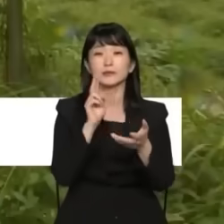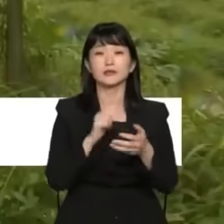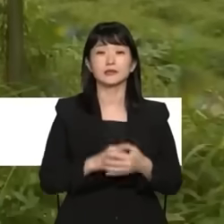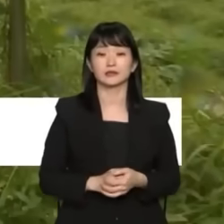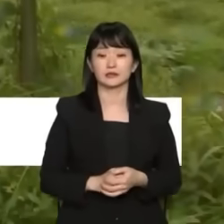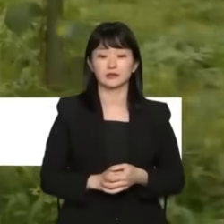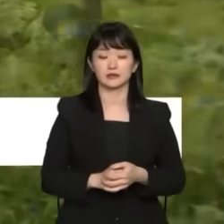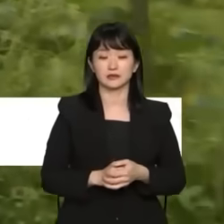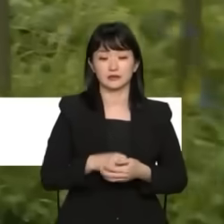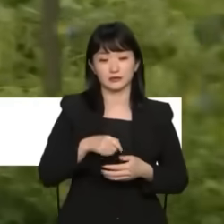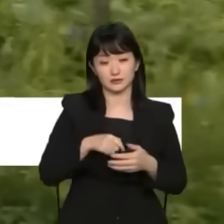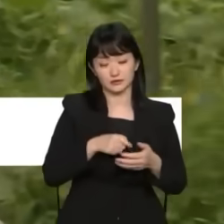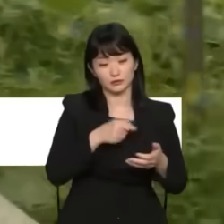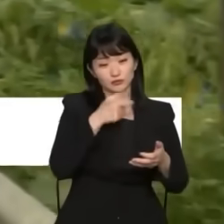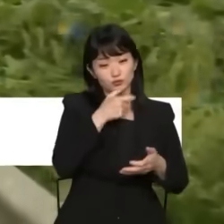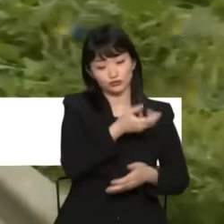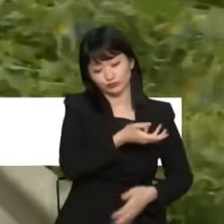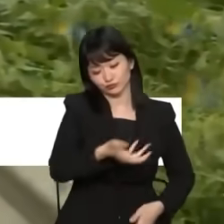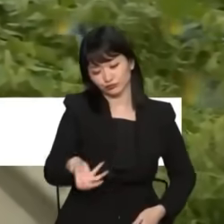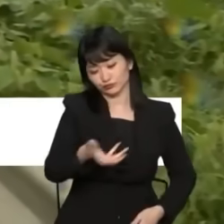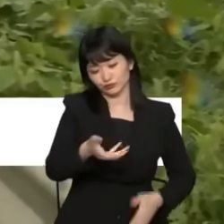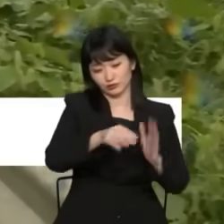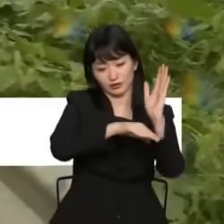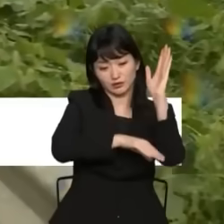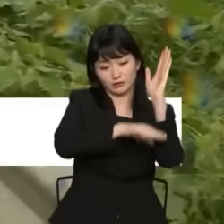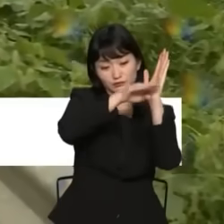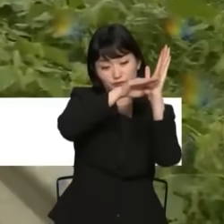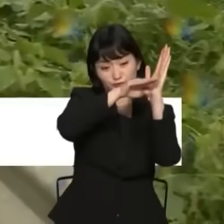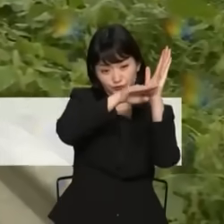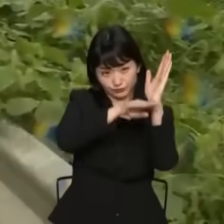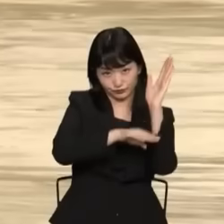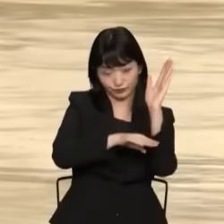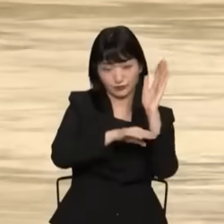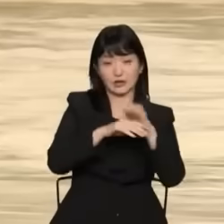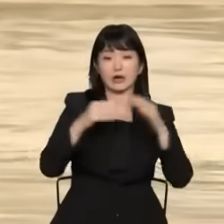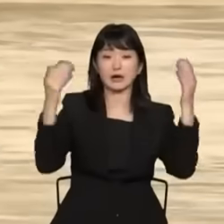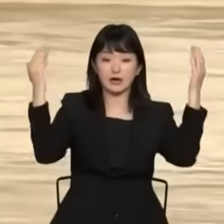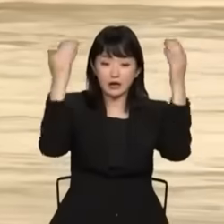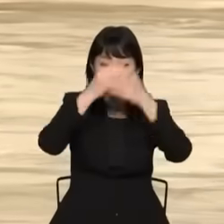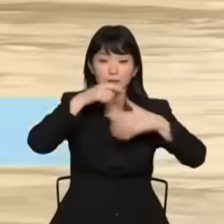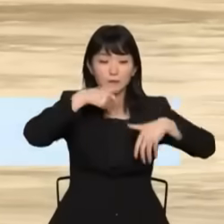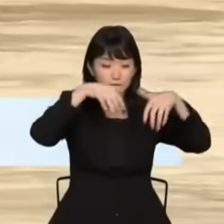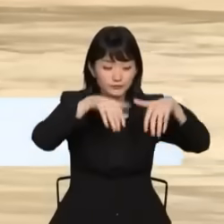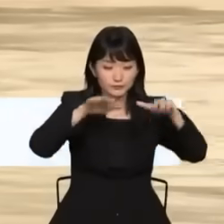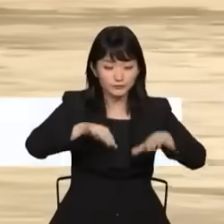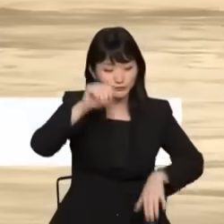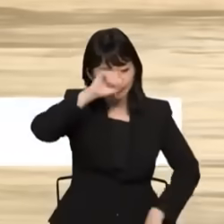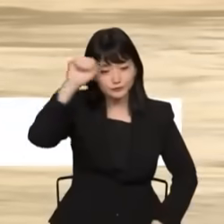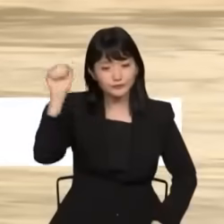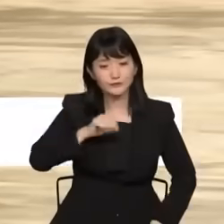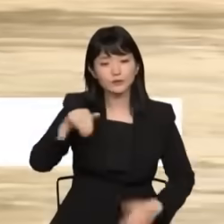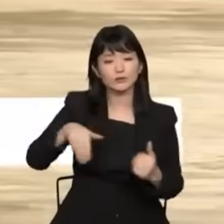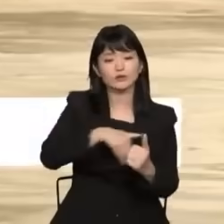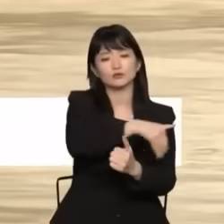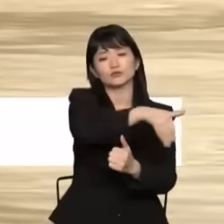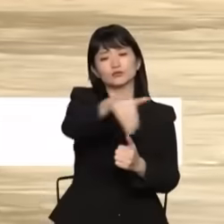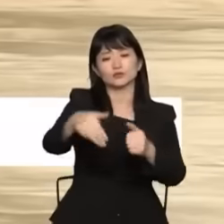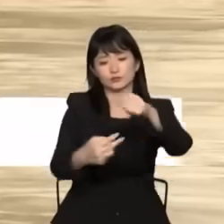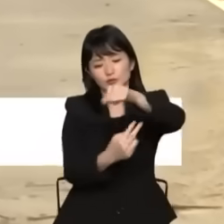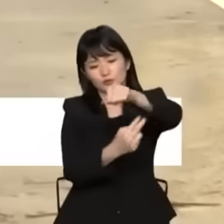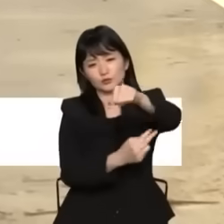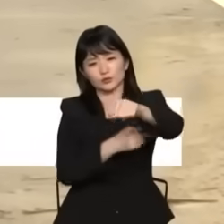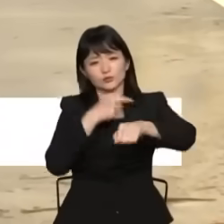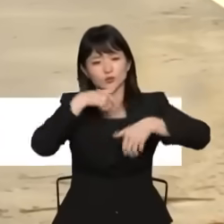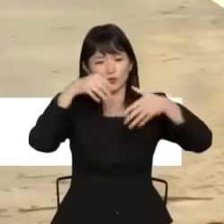다소 내려가긴 했지만 여전히 수위도 높습니다. 밤사이 내린 비로 오늘 새벽 이곳 주변 다리들에